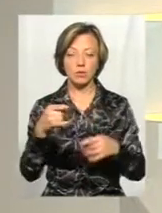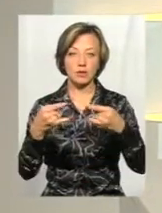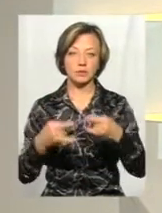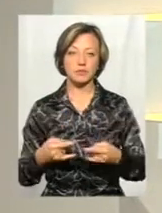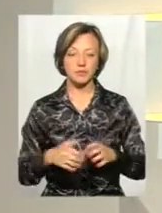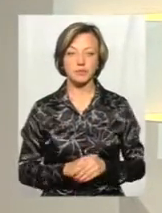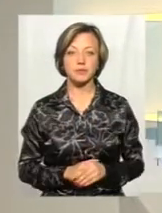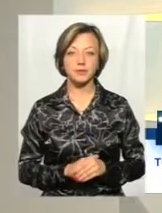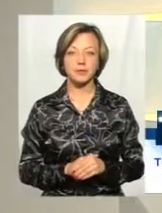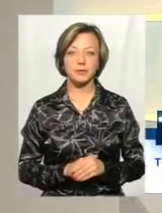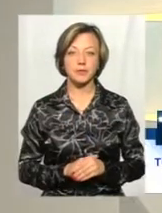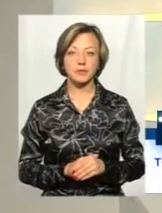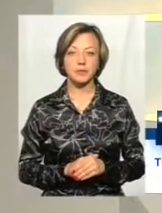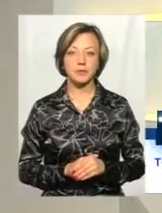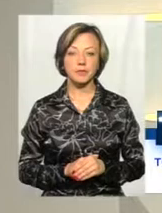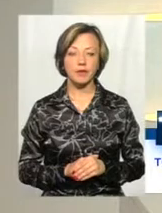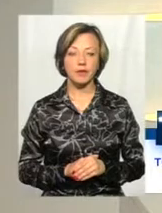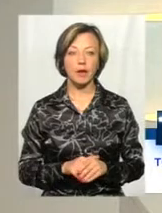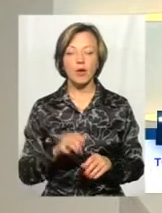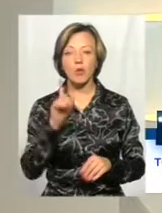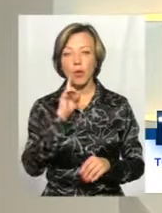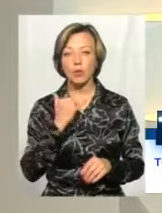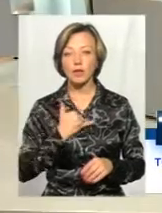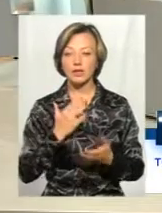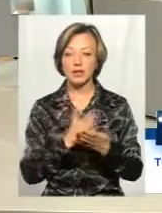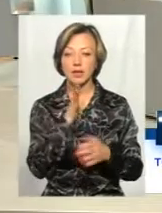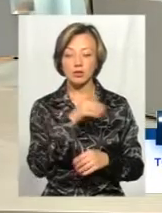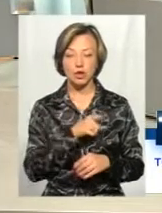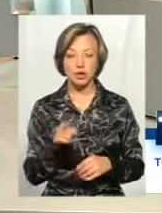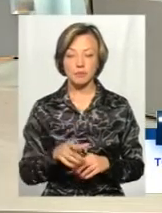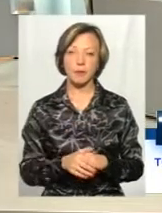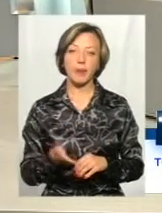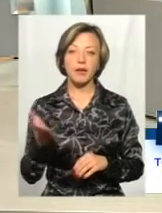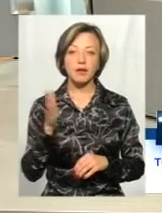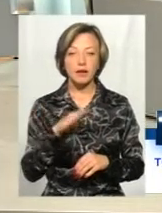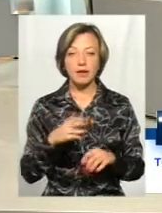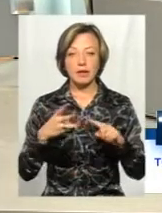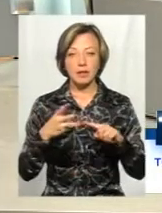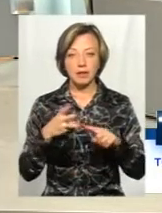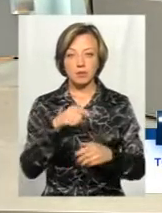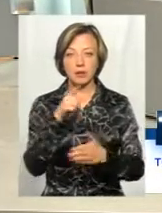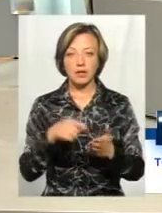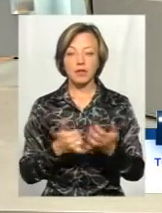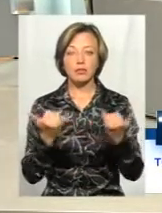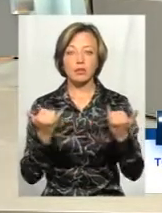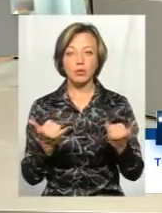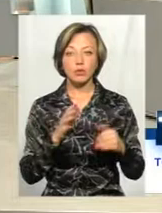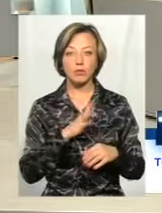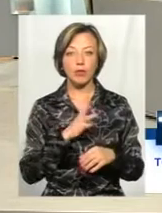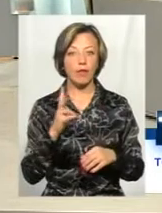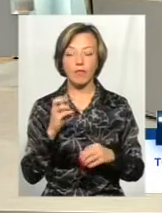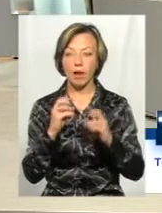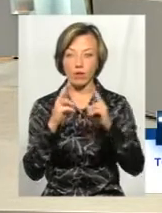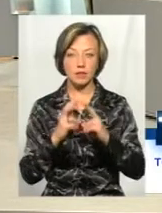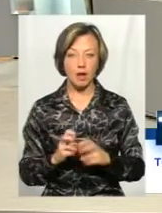на екрані, задавайте свої питання, поки в нас ще є на це можливість. І давайте торкнемося третього питання, яке сьогодні було не